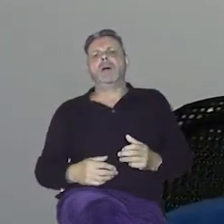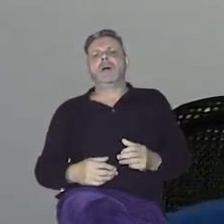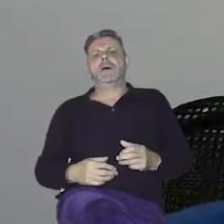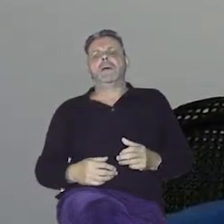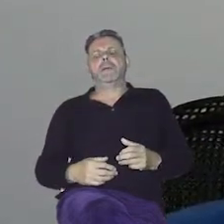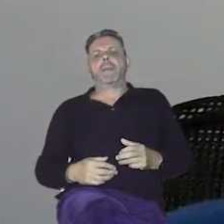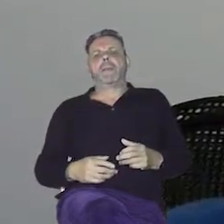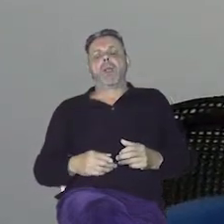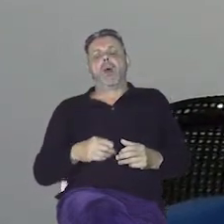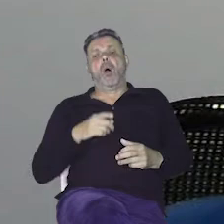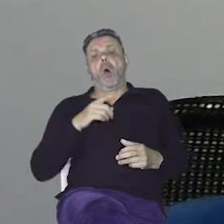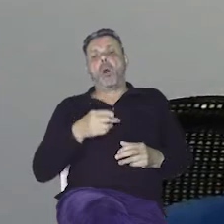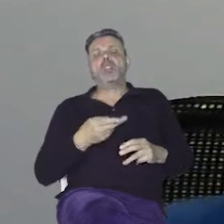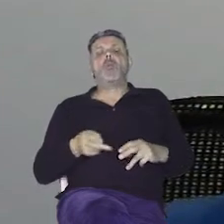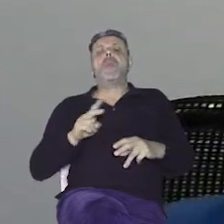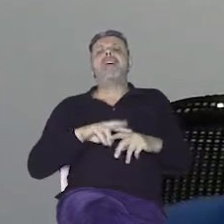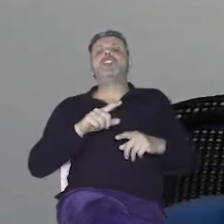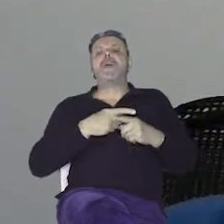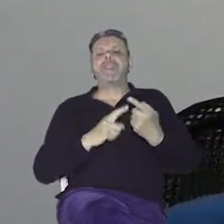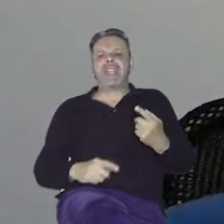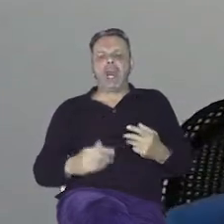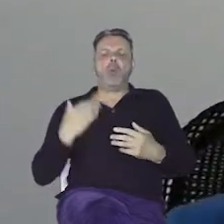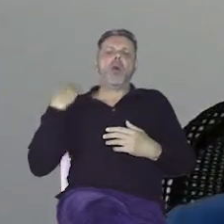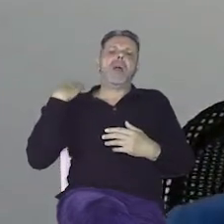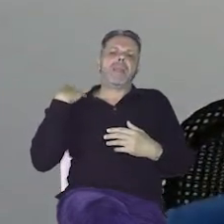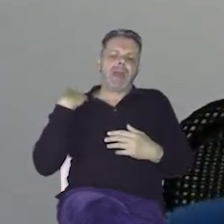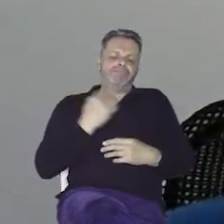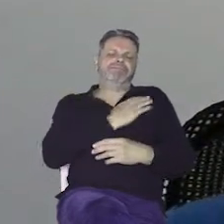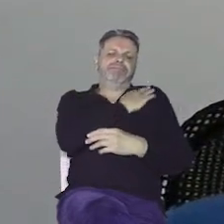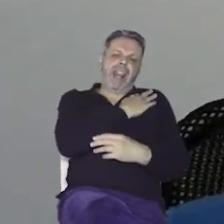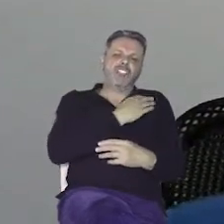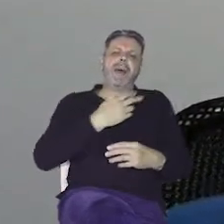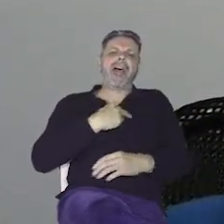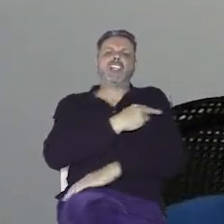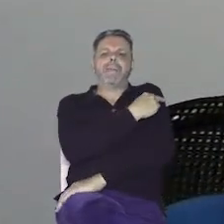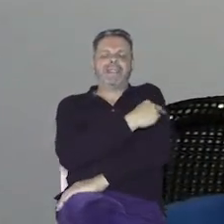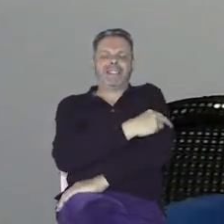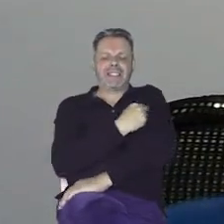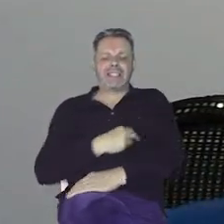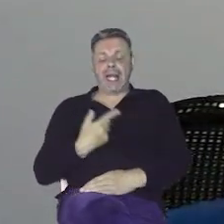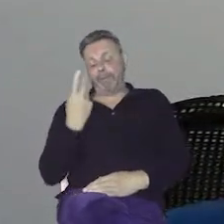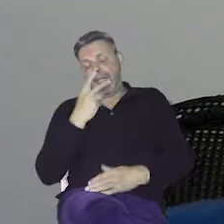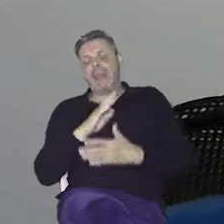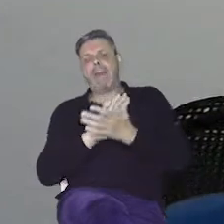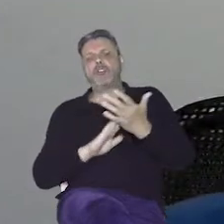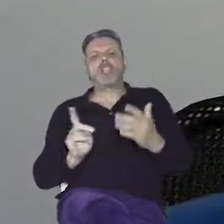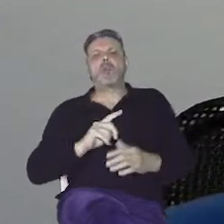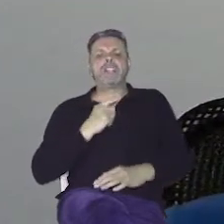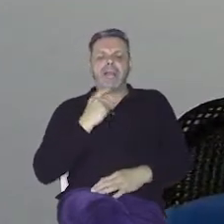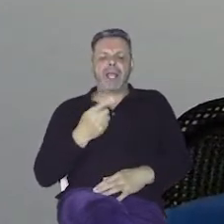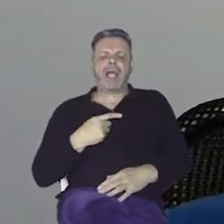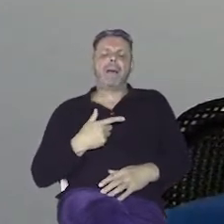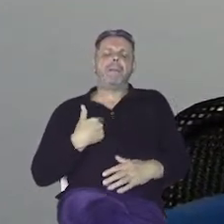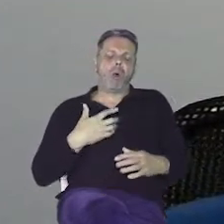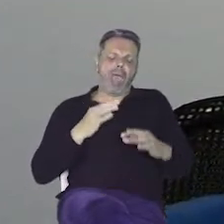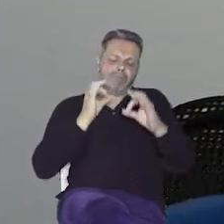stacionara, su u najvećem dijelu na leđima naših medicinskih sestara. Na samom početku nisam ni rekla, moja iskrena sućut